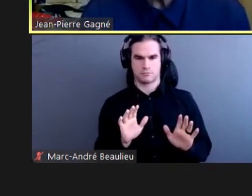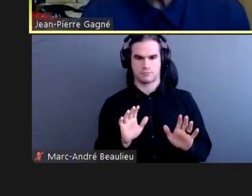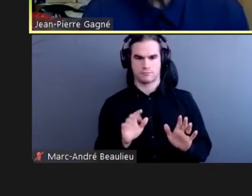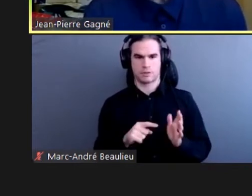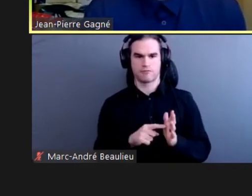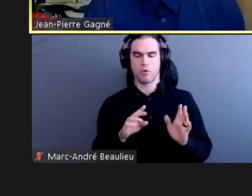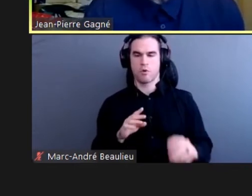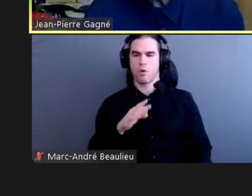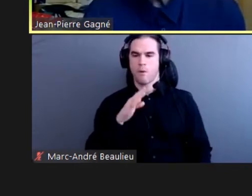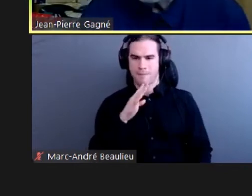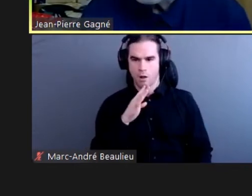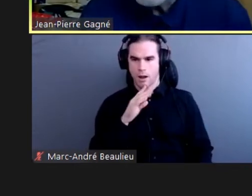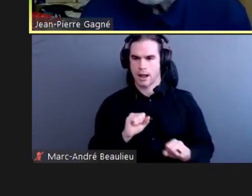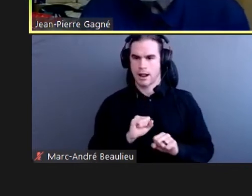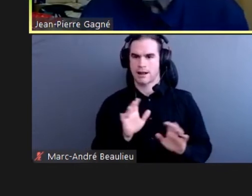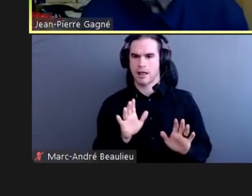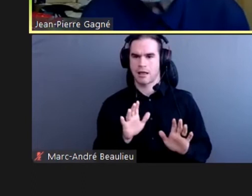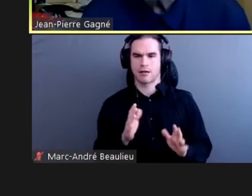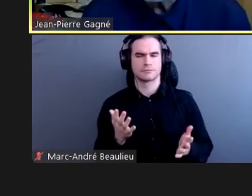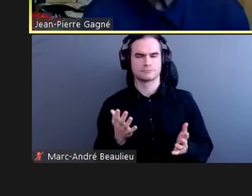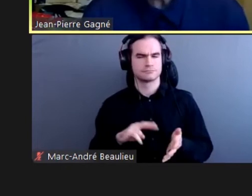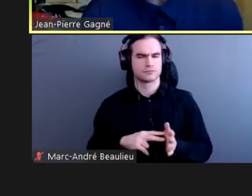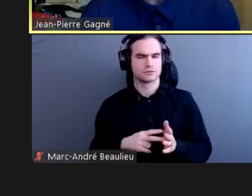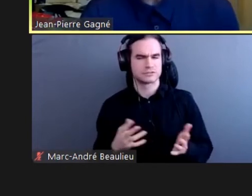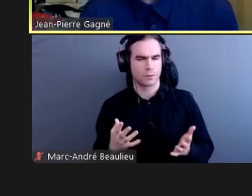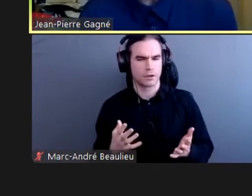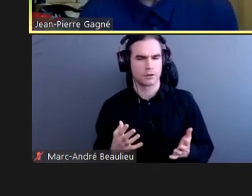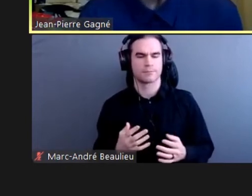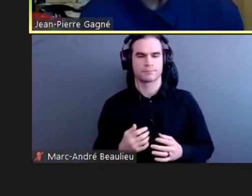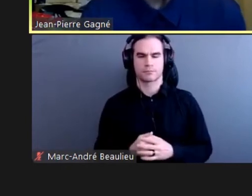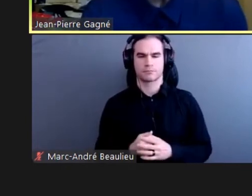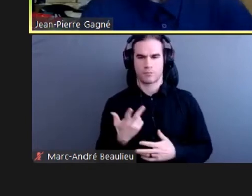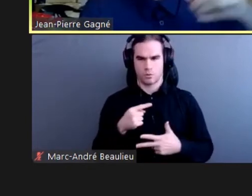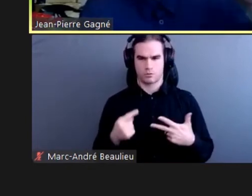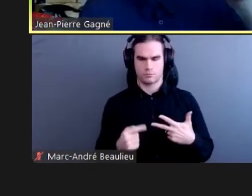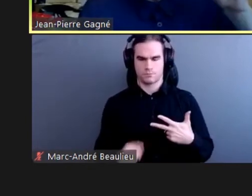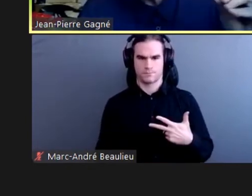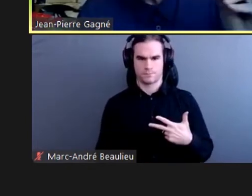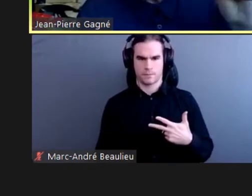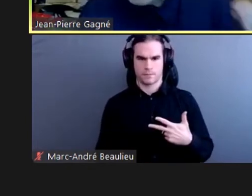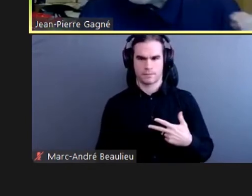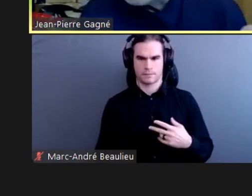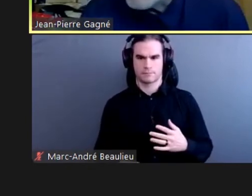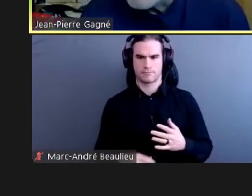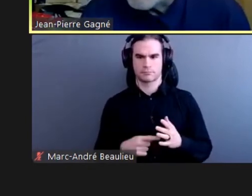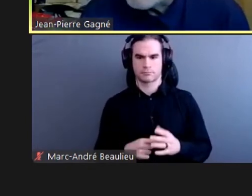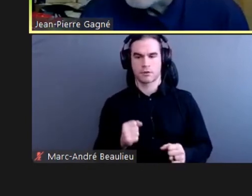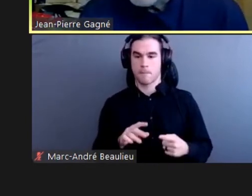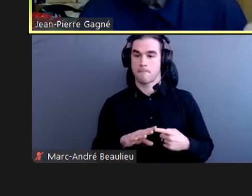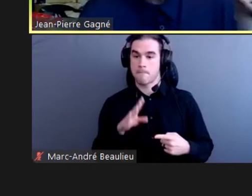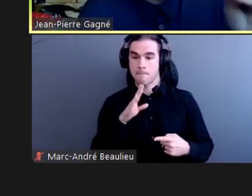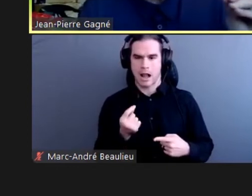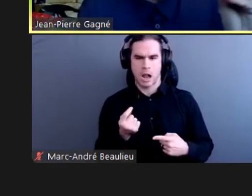d'utiliser une parole claire, mais qu'est-ce que ça veut dire utiliser une parole claire? Ça veut dire trois choses en gros. C'est on parle un peu plus